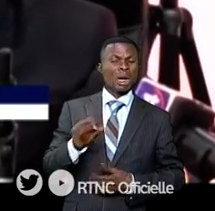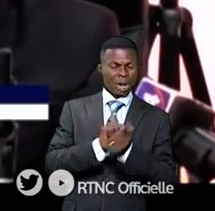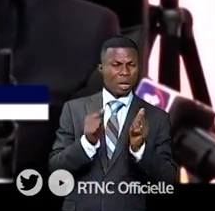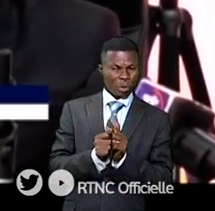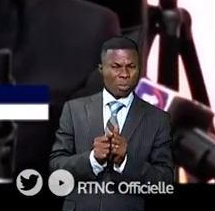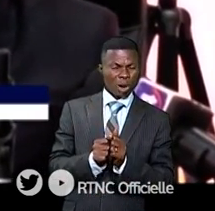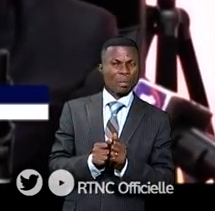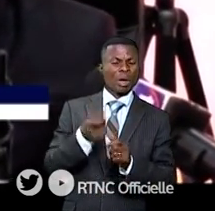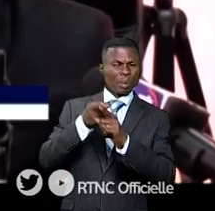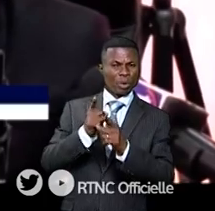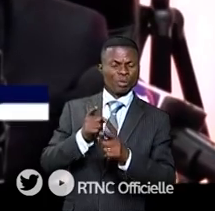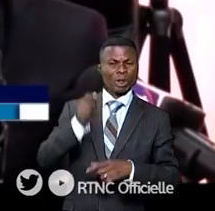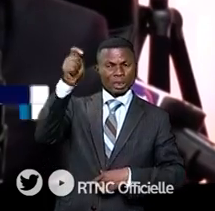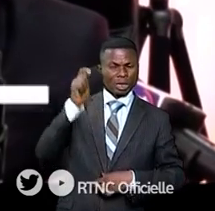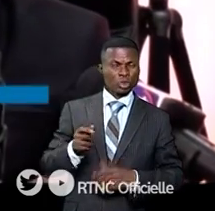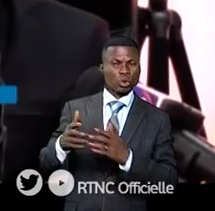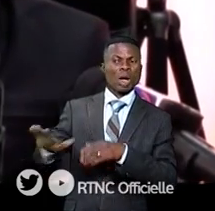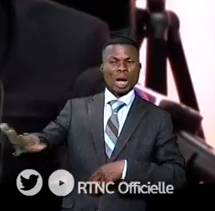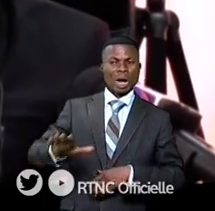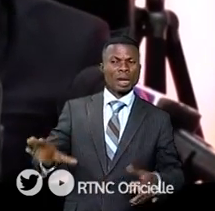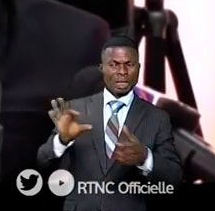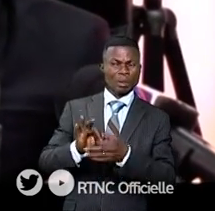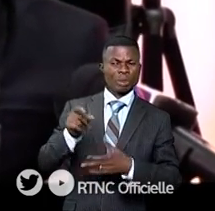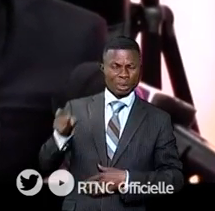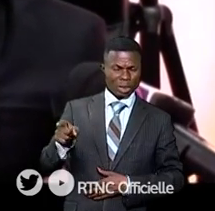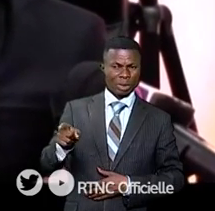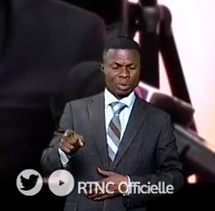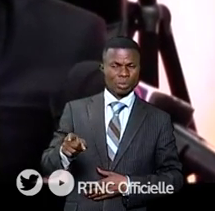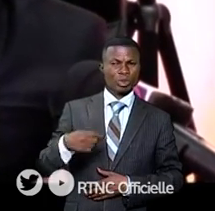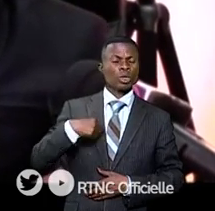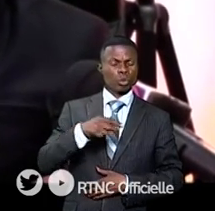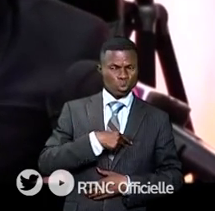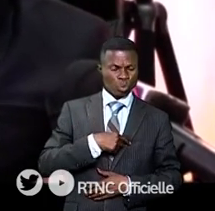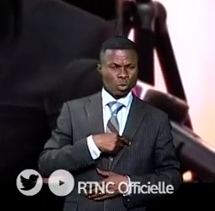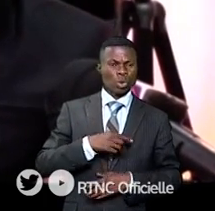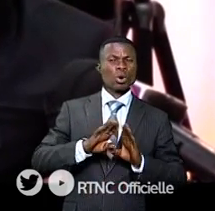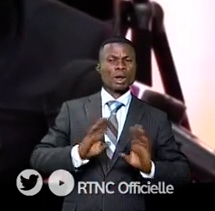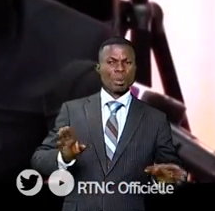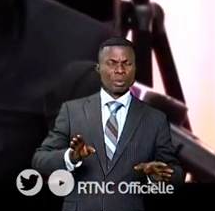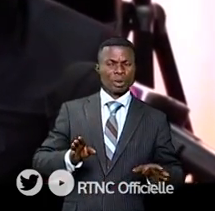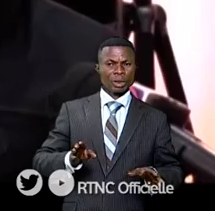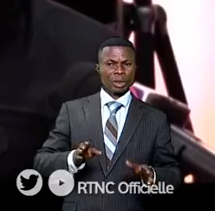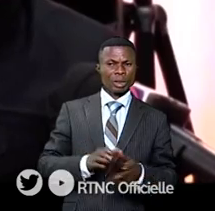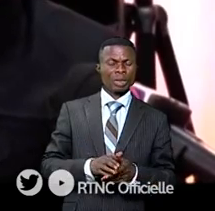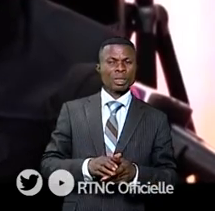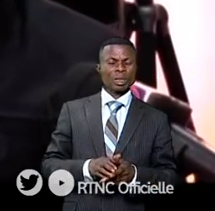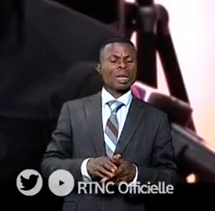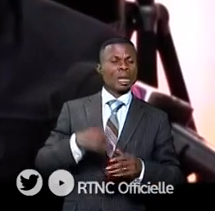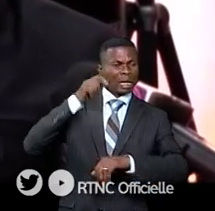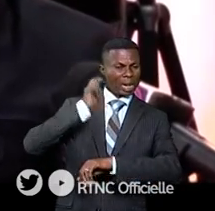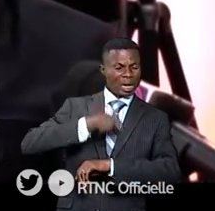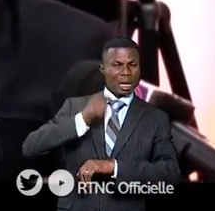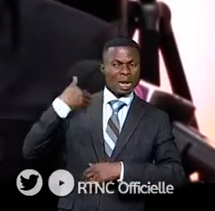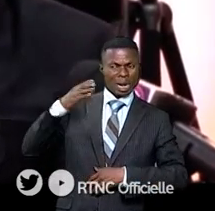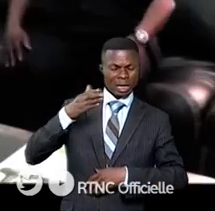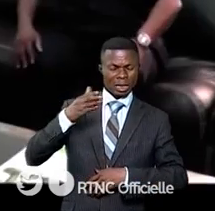pèseraient par rapport à ce que nous dénonçons aujourd'hui, nous pourrions faire en sorte que ces gens soient poursuivis dans